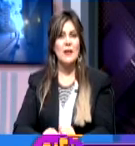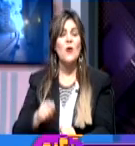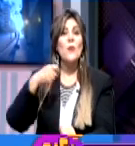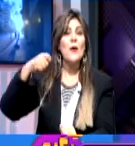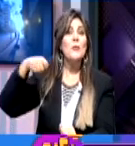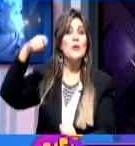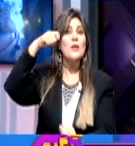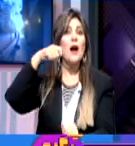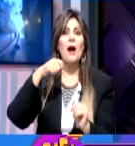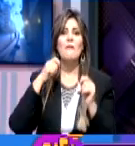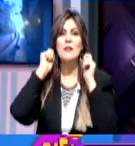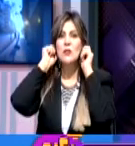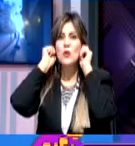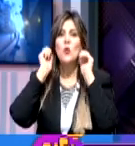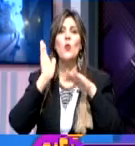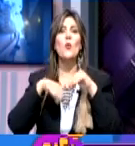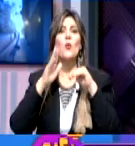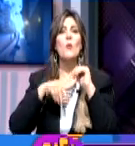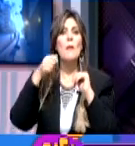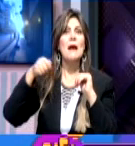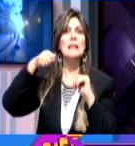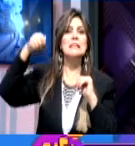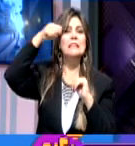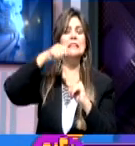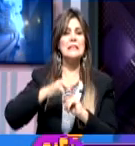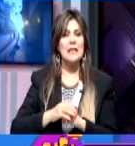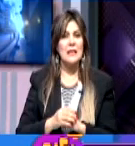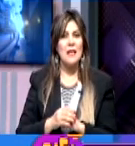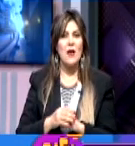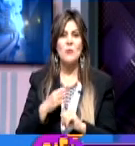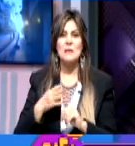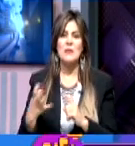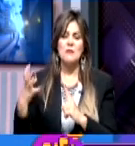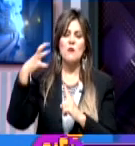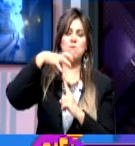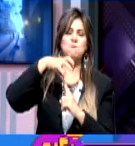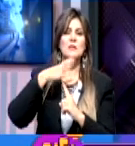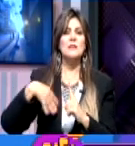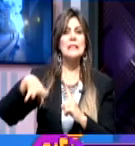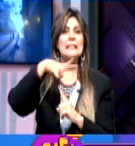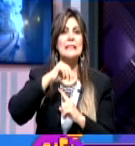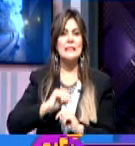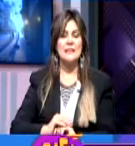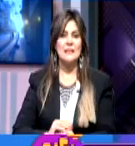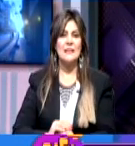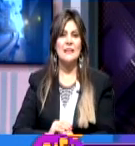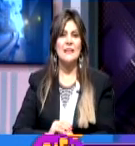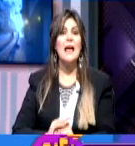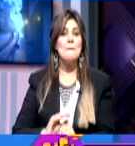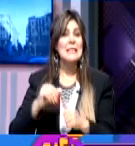ومضاعفة هذه العقوبة خاصة في حالات الاعتداء الجماعي. لكن يبقى